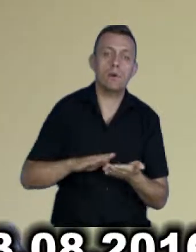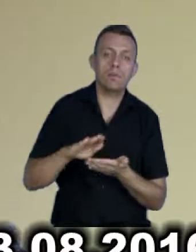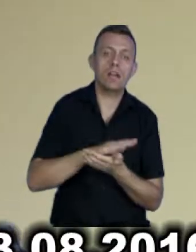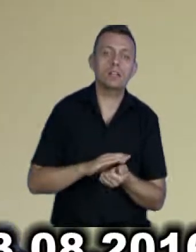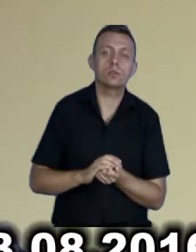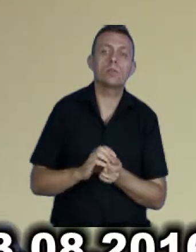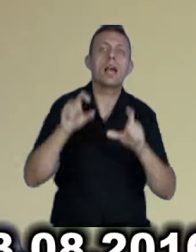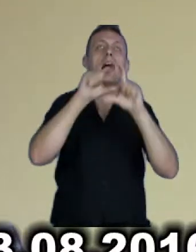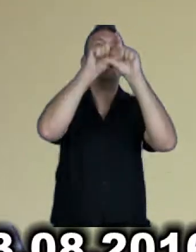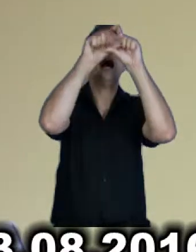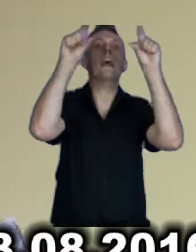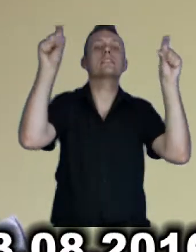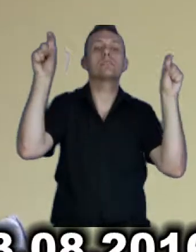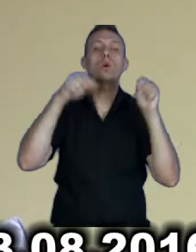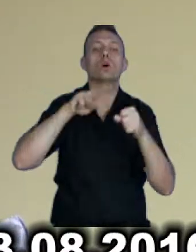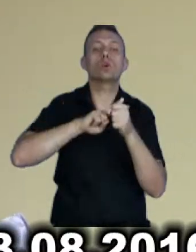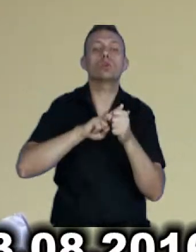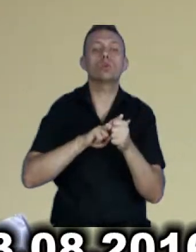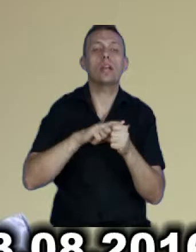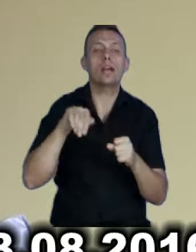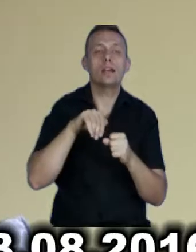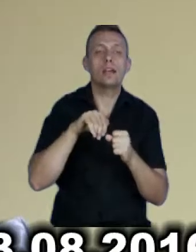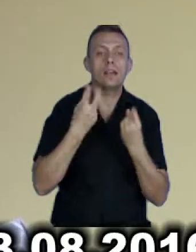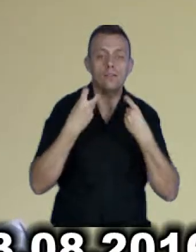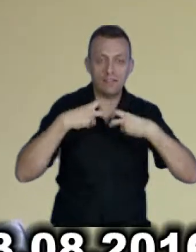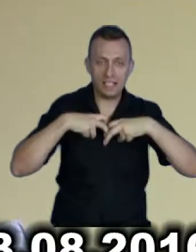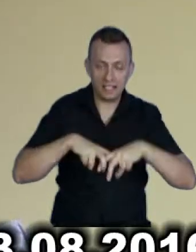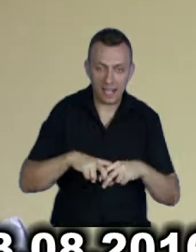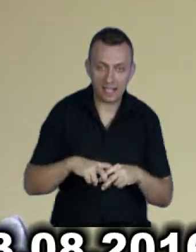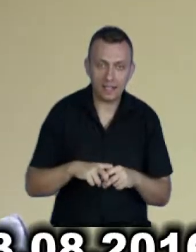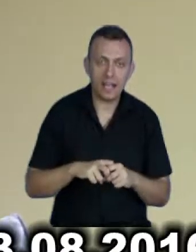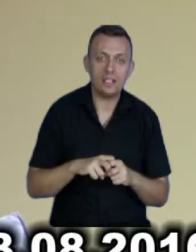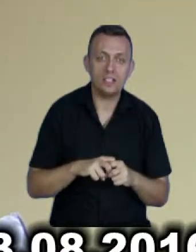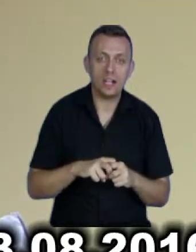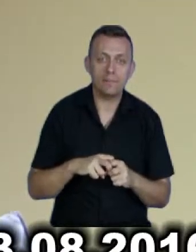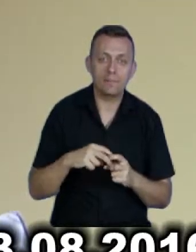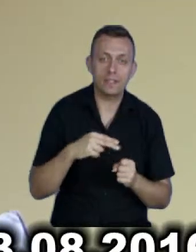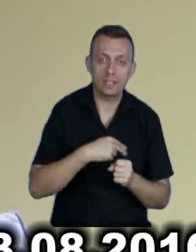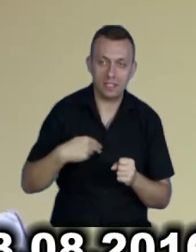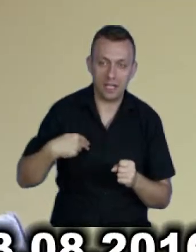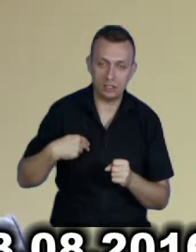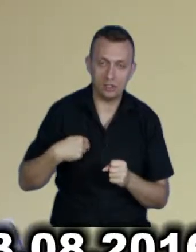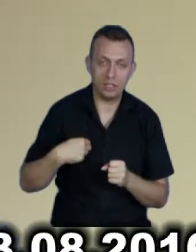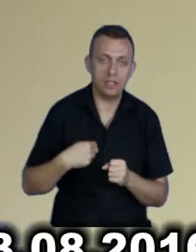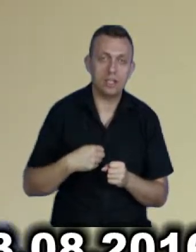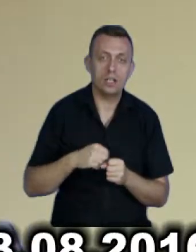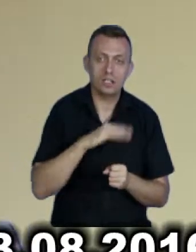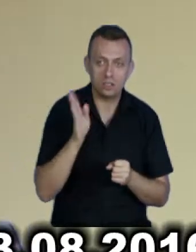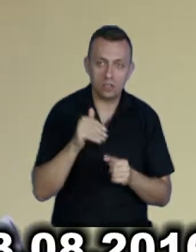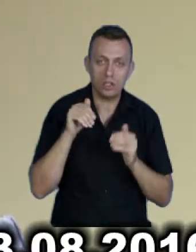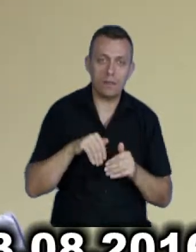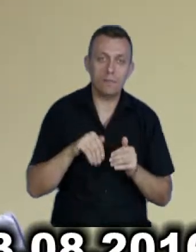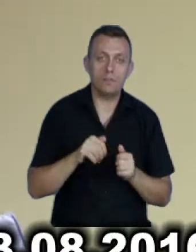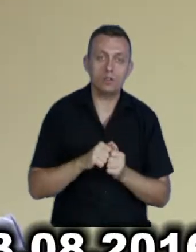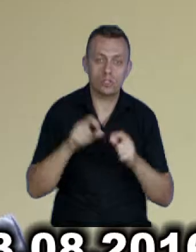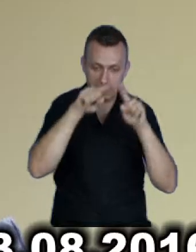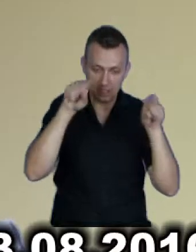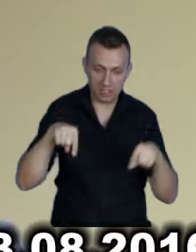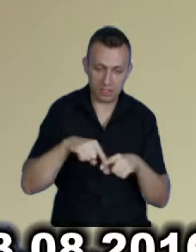Powiat kutnowski, podobnie jak miasto Kutno, będzie mieć swoje logo. Całość musi jeszcze zatwierdzić Rada Powiatu w Kutnie